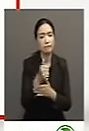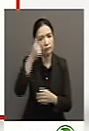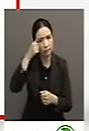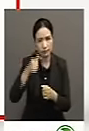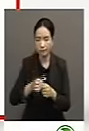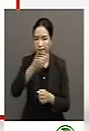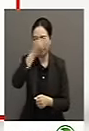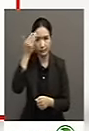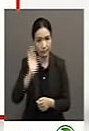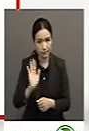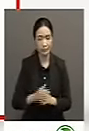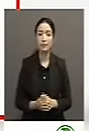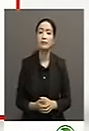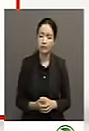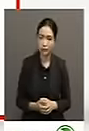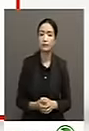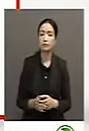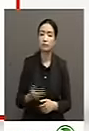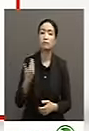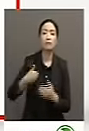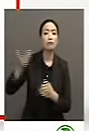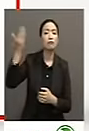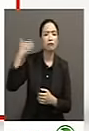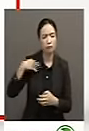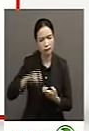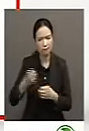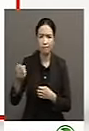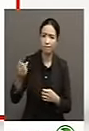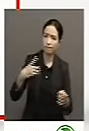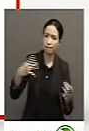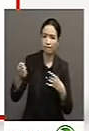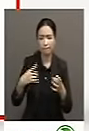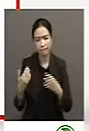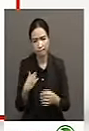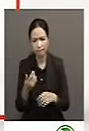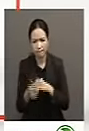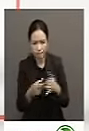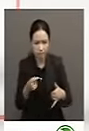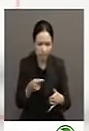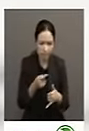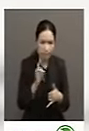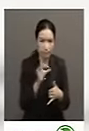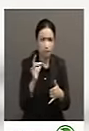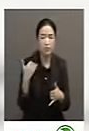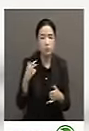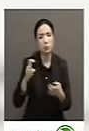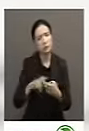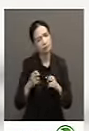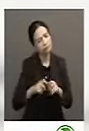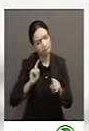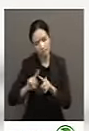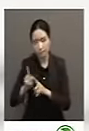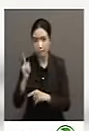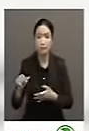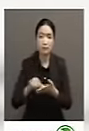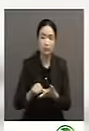บไม่มีวันรู้ลืมนะฮะ ค่ะแล้วก็พูดถึงในช่วงที่ผ่านมาอาจจะถูกกลั่นแกล้งให้ร้ายถูกลอบทำร้ายบาดเจ็บนะคะมีปัญหาหลายสิ่งต้อง